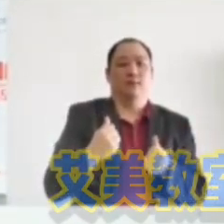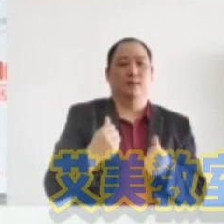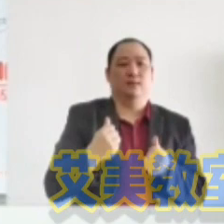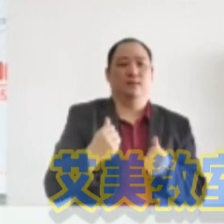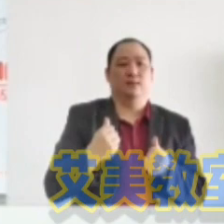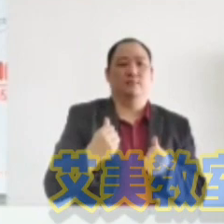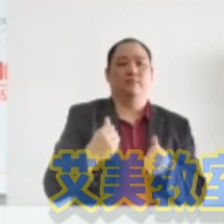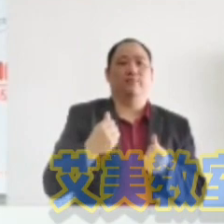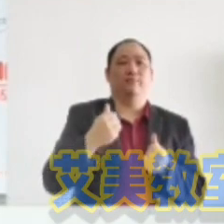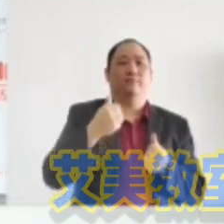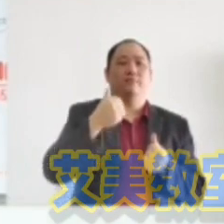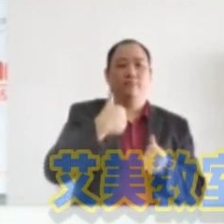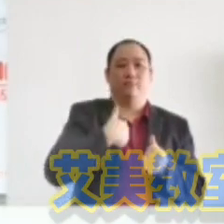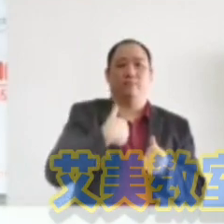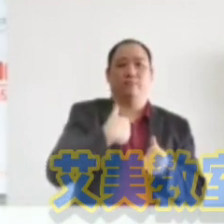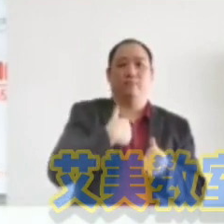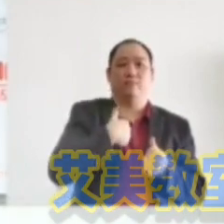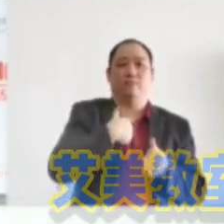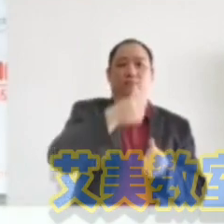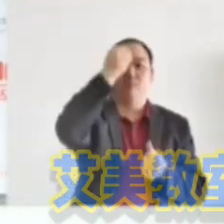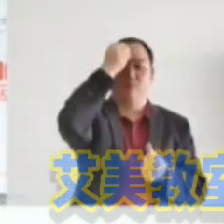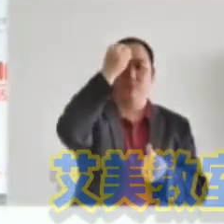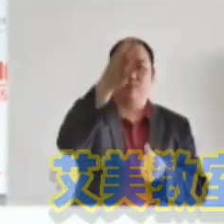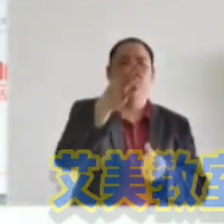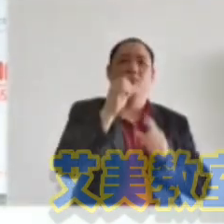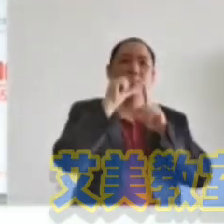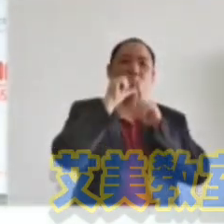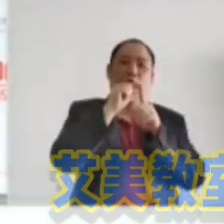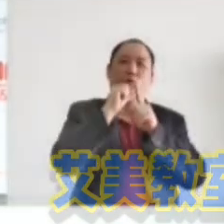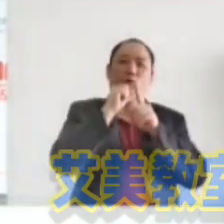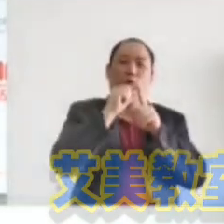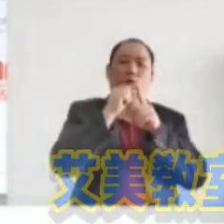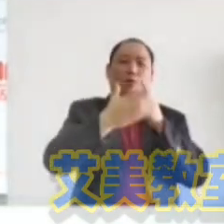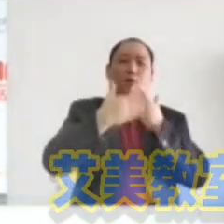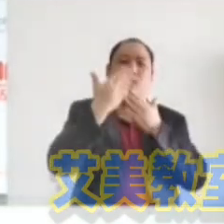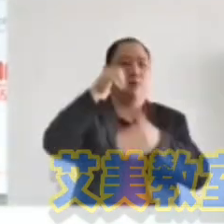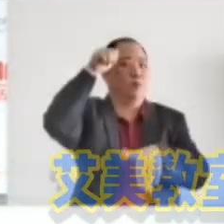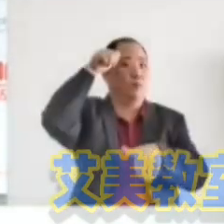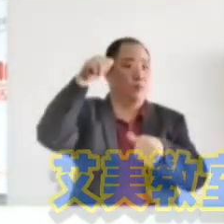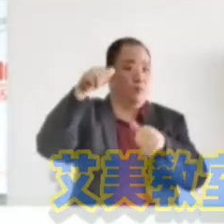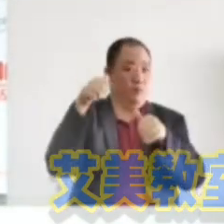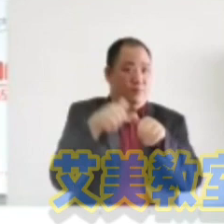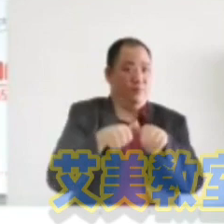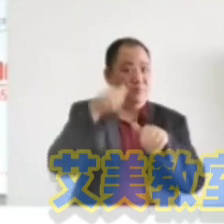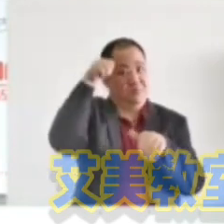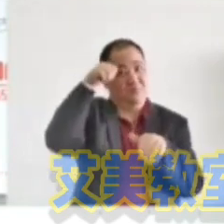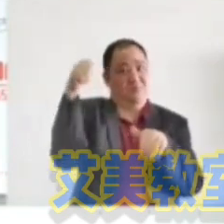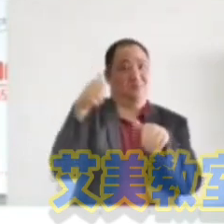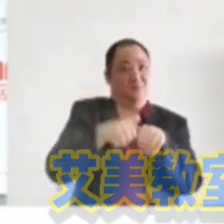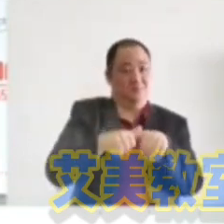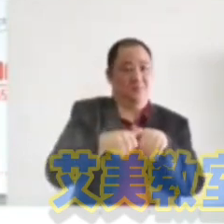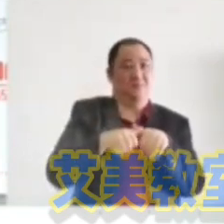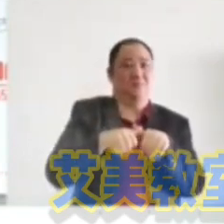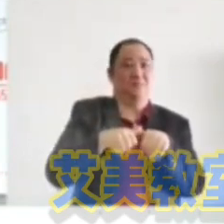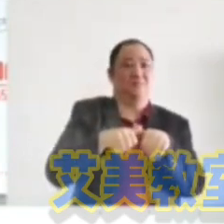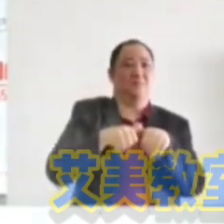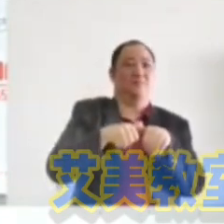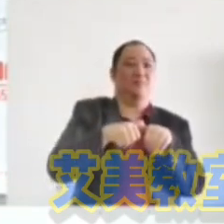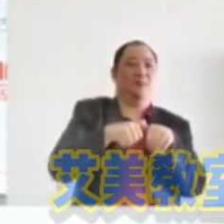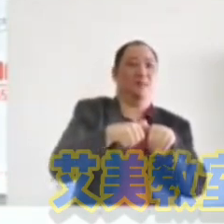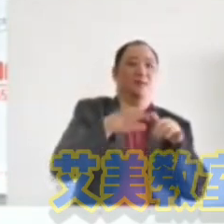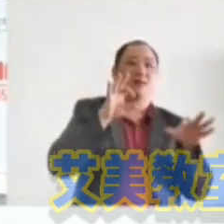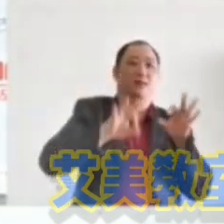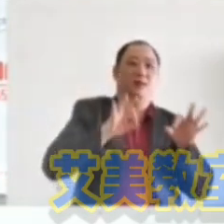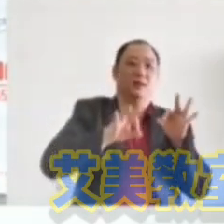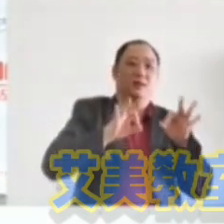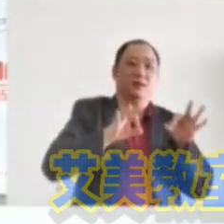OK， 这一句话叫做哦，气通血通满面春风，气不通血不通